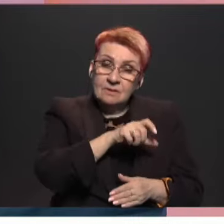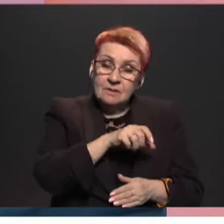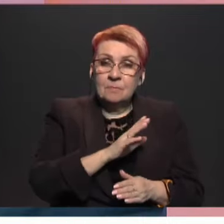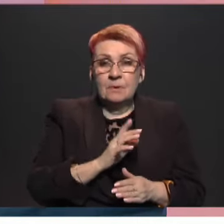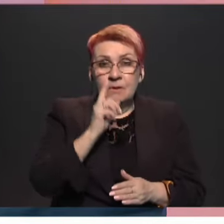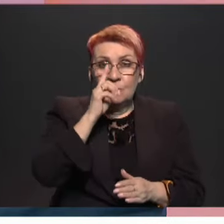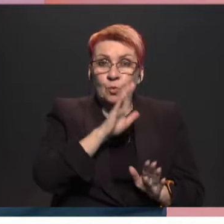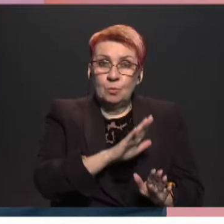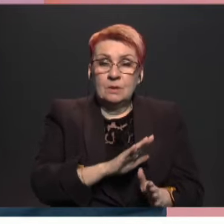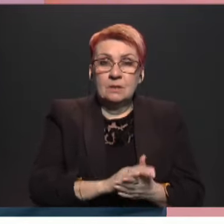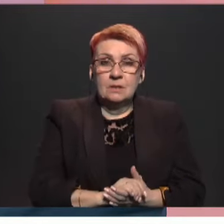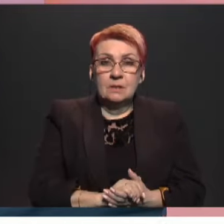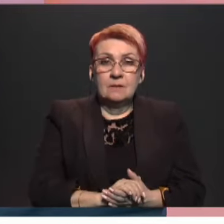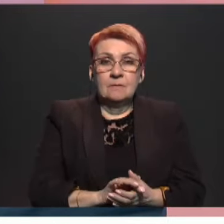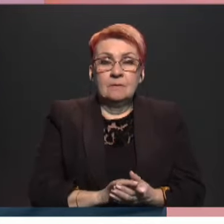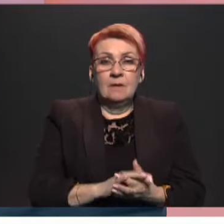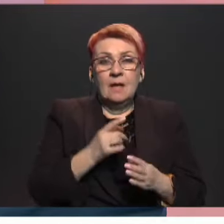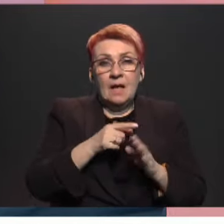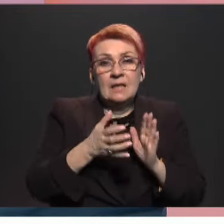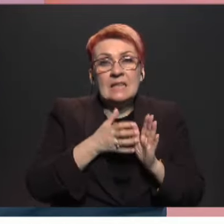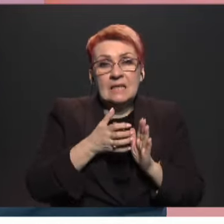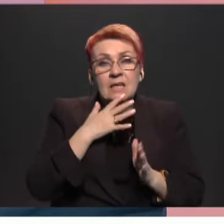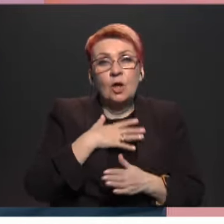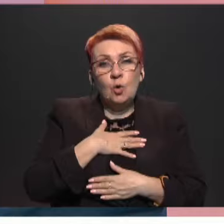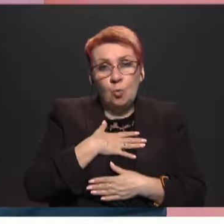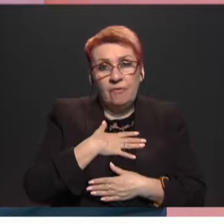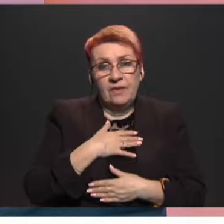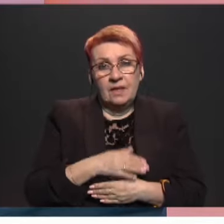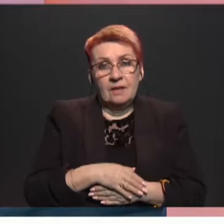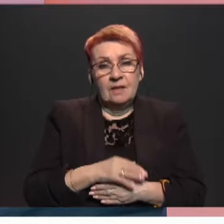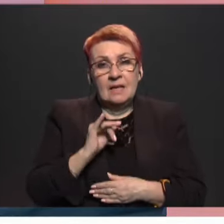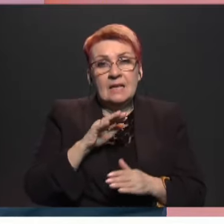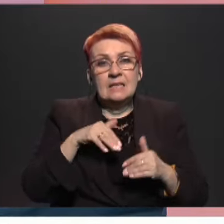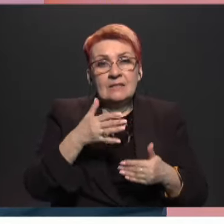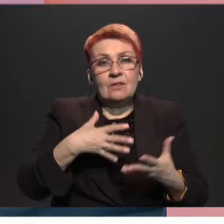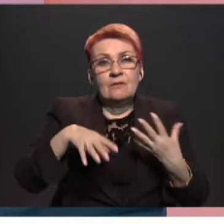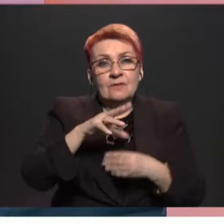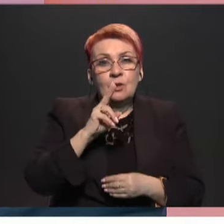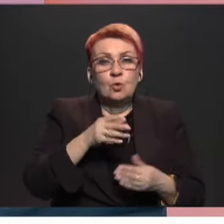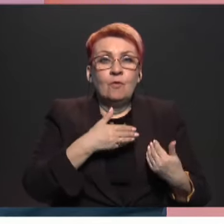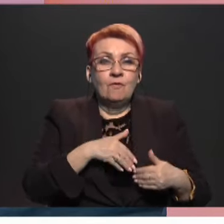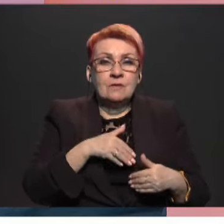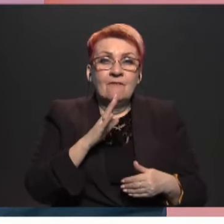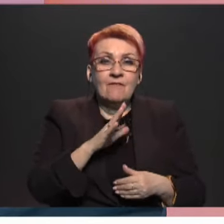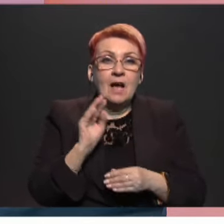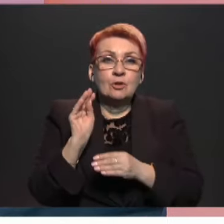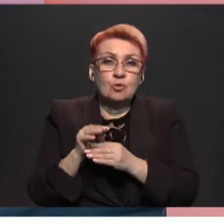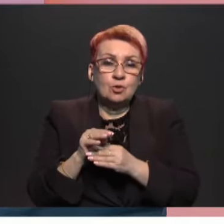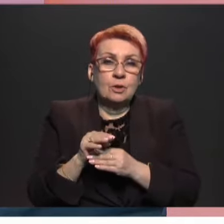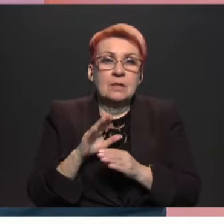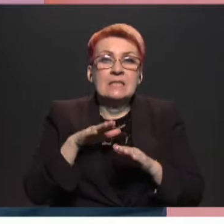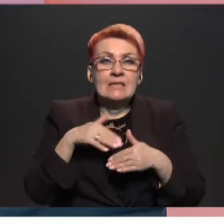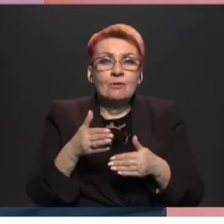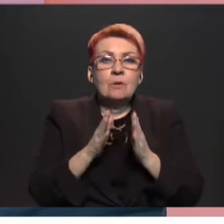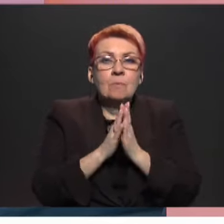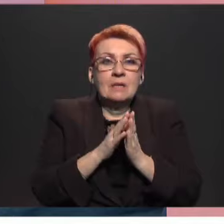является следствием недостатка любви. И всегда советую всем, если кто-то исповедуется в осуждении, советую молиться прежде